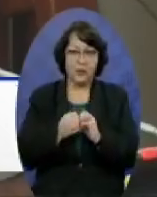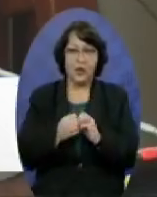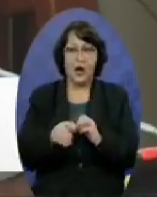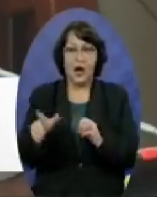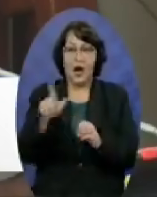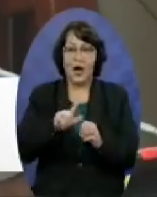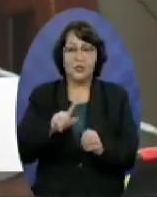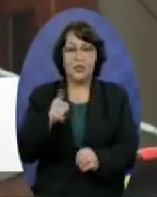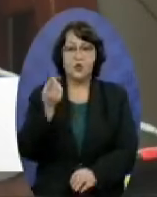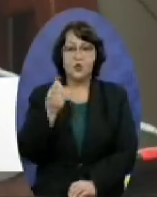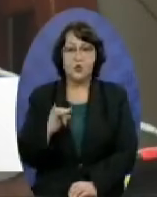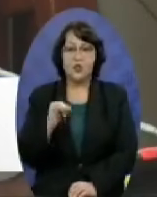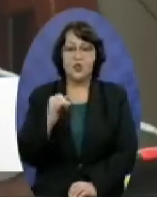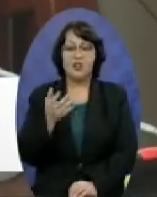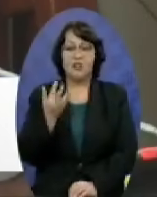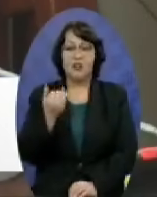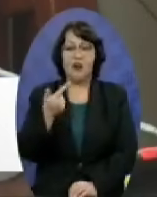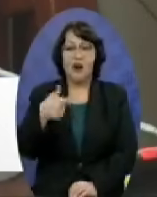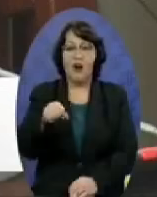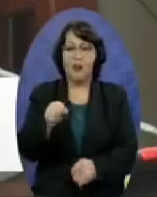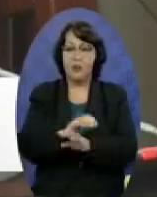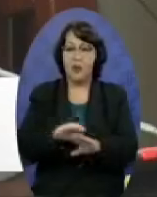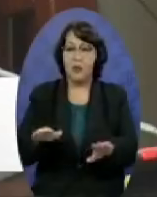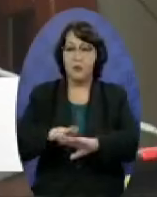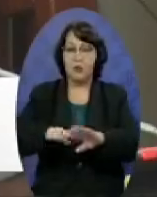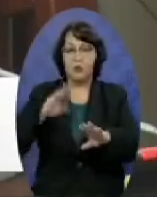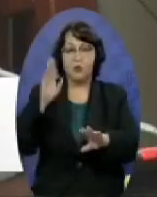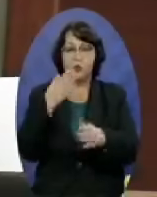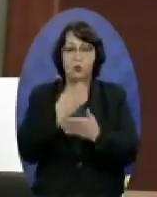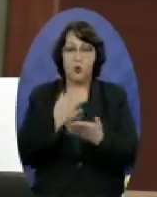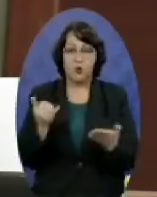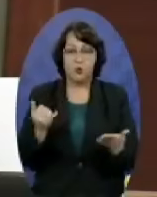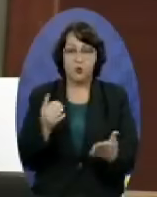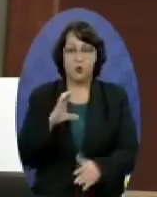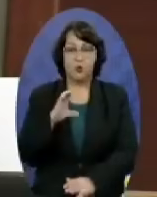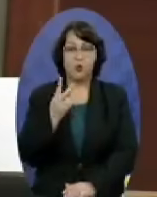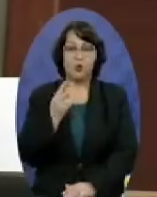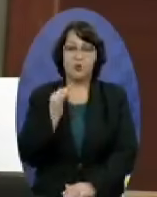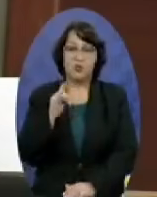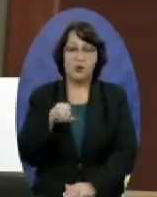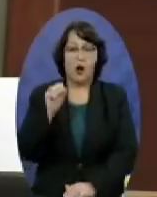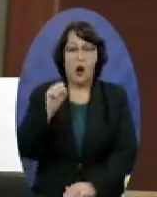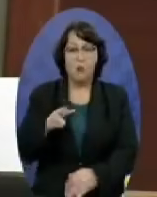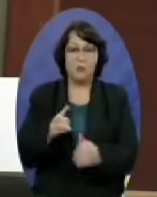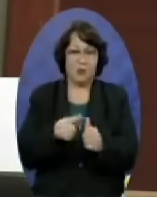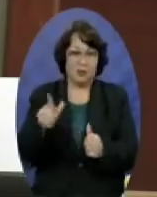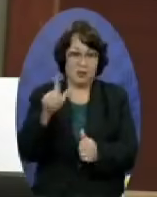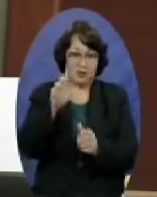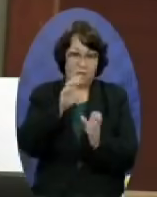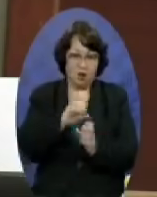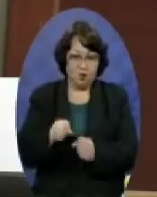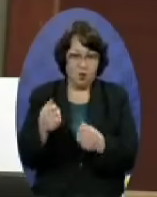координат одоо тэр га хэмжээгээ тодорхой болгосон уу? Сүжигтэн ямыг авсан уу гэсэн. За ноён уултай холбоотой асуудал дээр